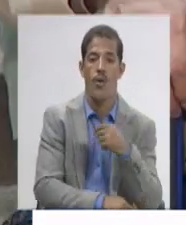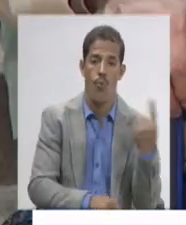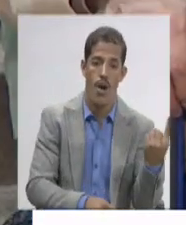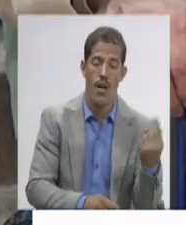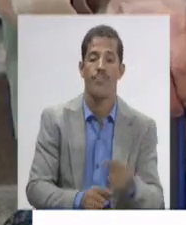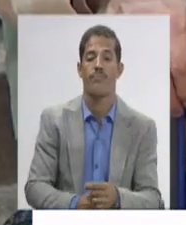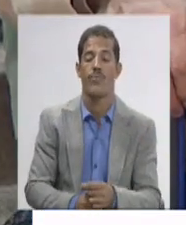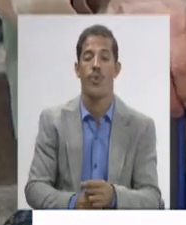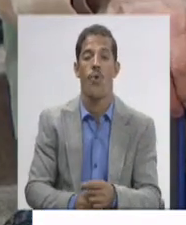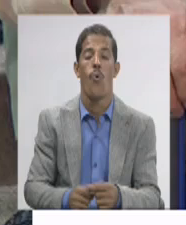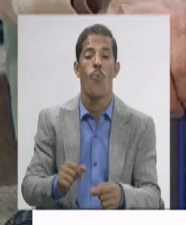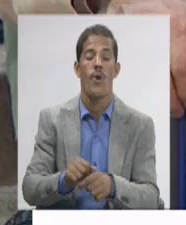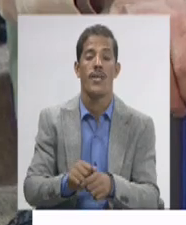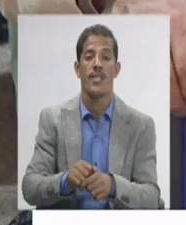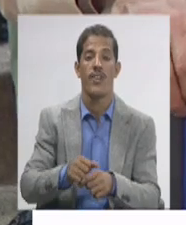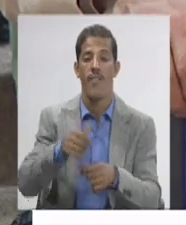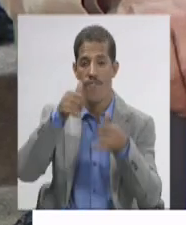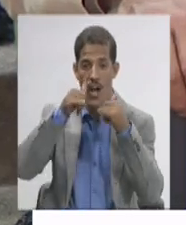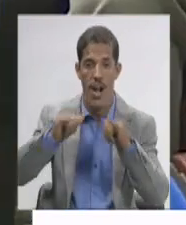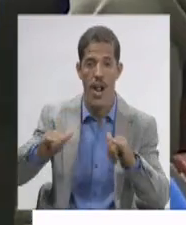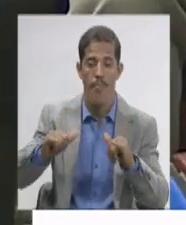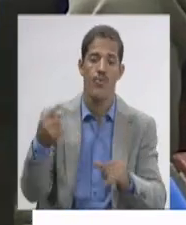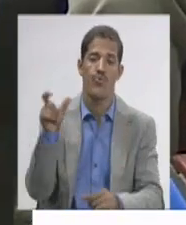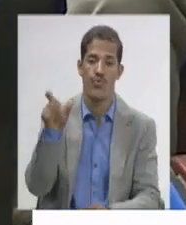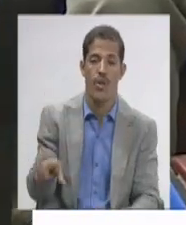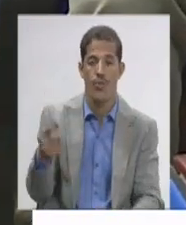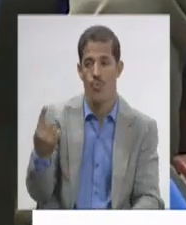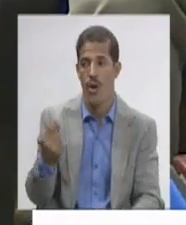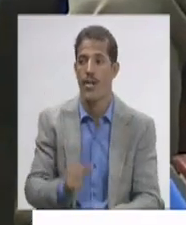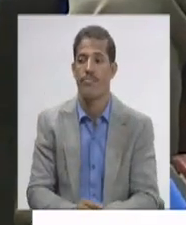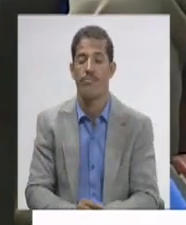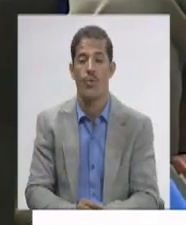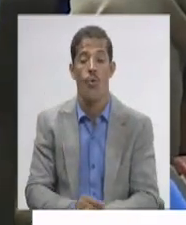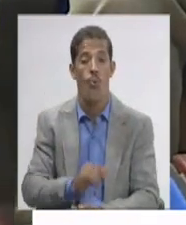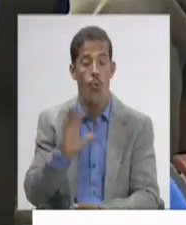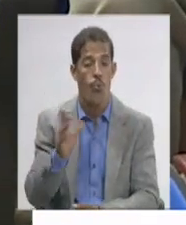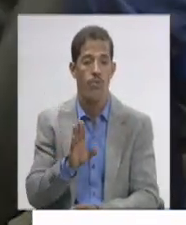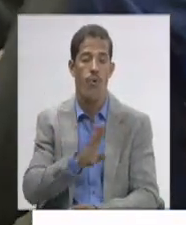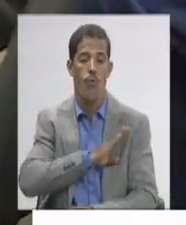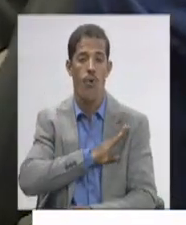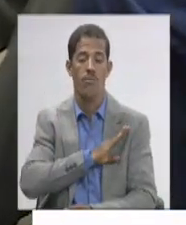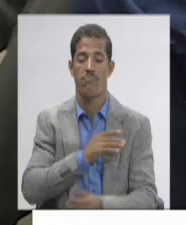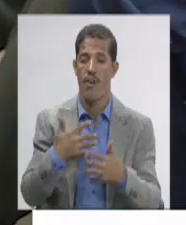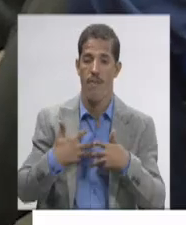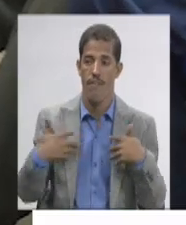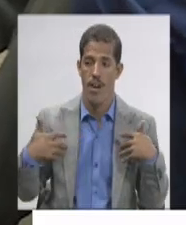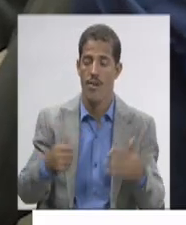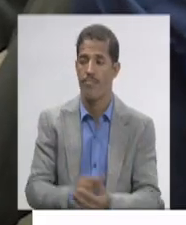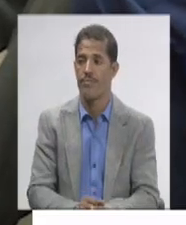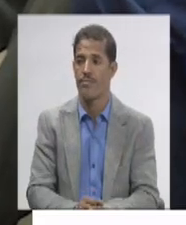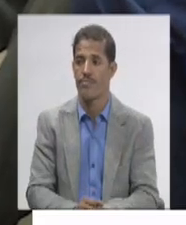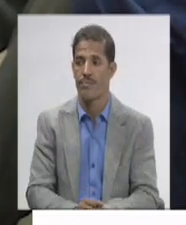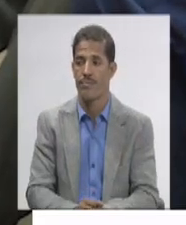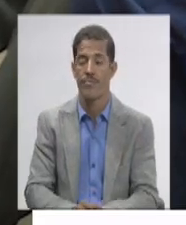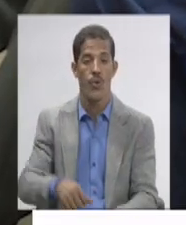من جمهوريه الساحل العاج في حدث مثل مصدر اعتزاز لقواتنا المسلحه ان هذا الحدث